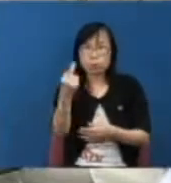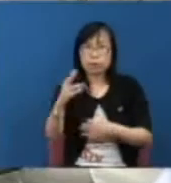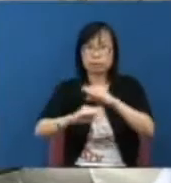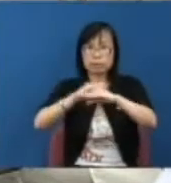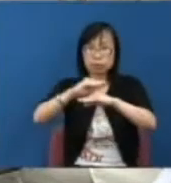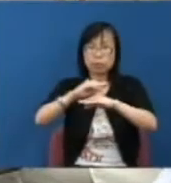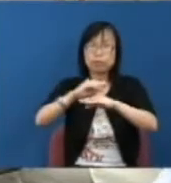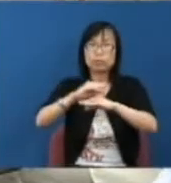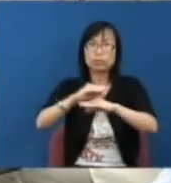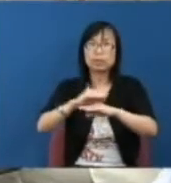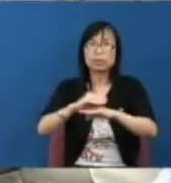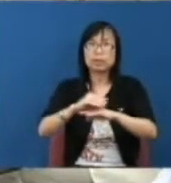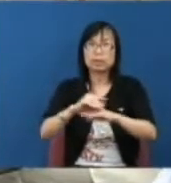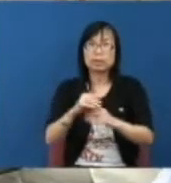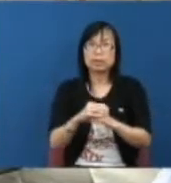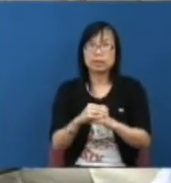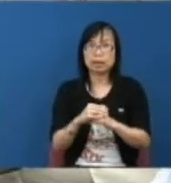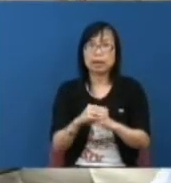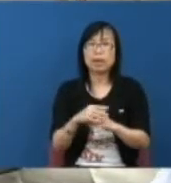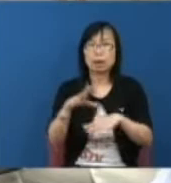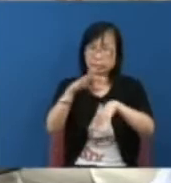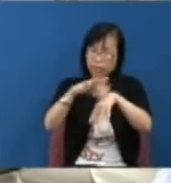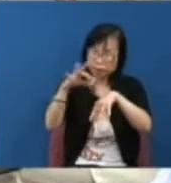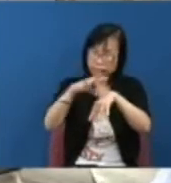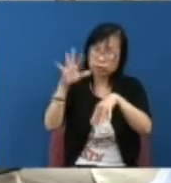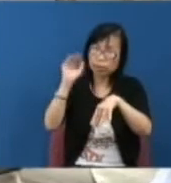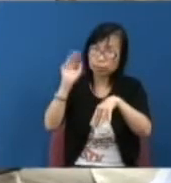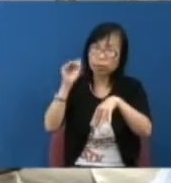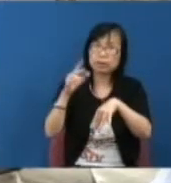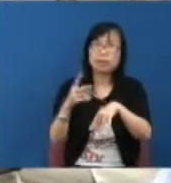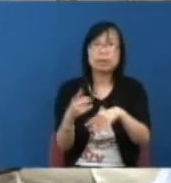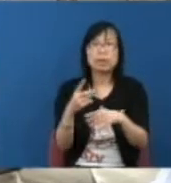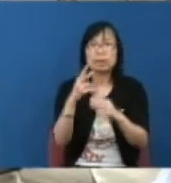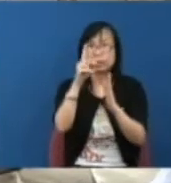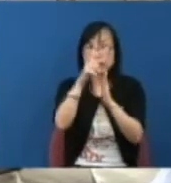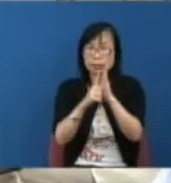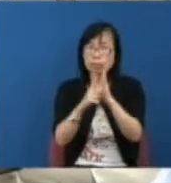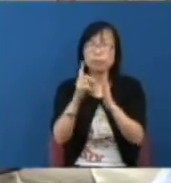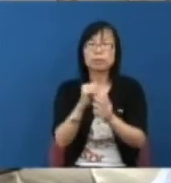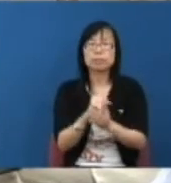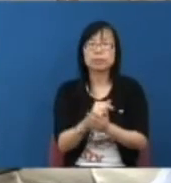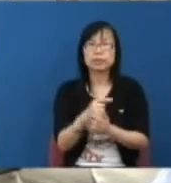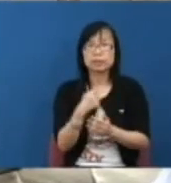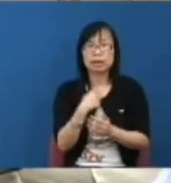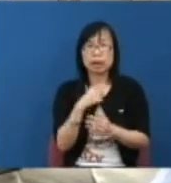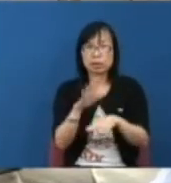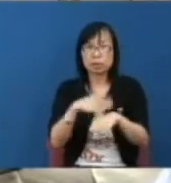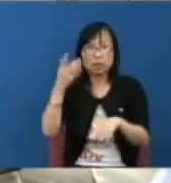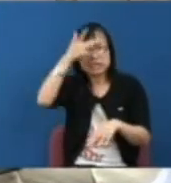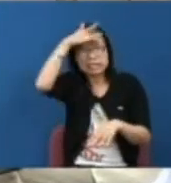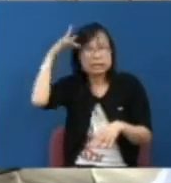有除咗佢慳到頭先你講話兩三度咧，有啲淨講話。真係喺炎熱嘅夏